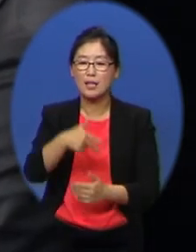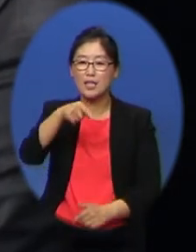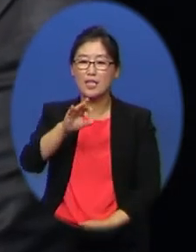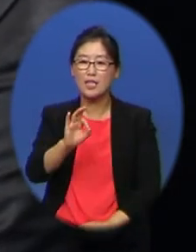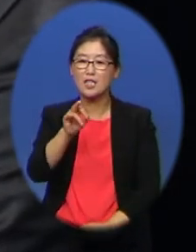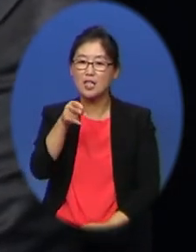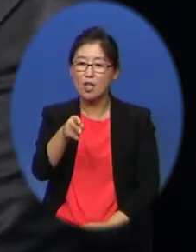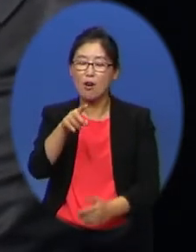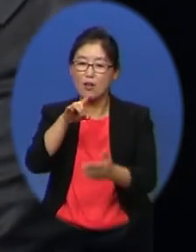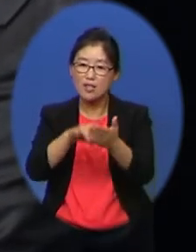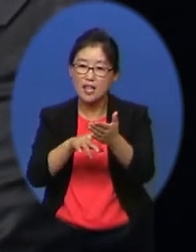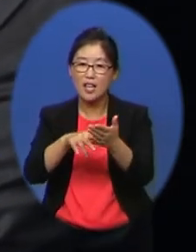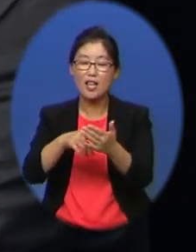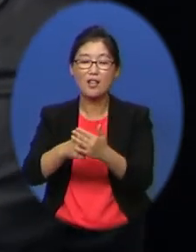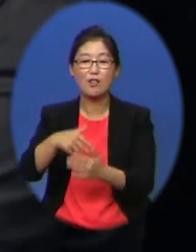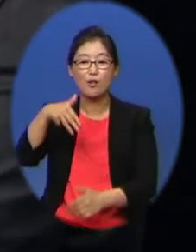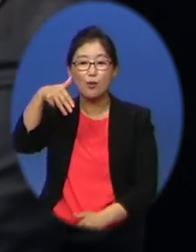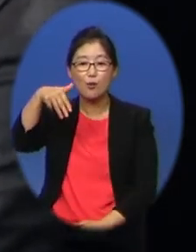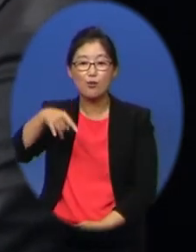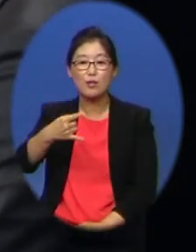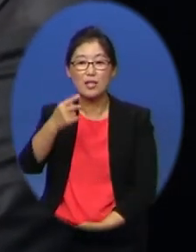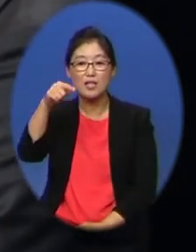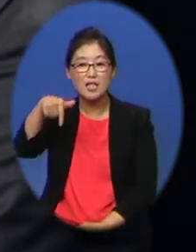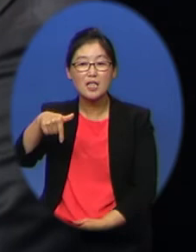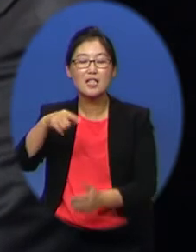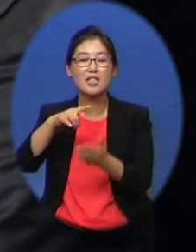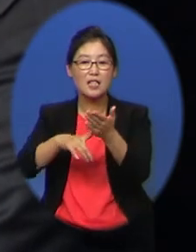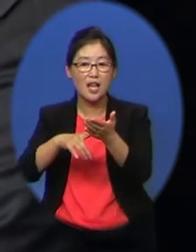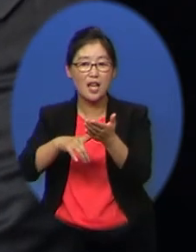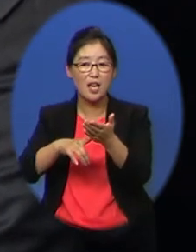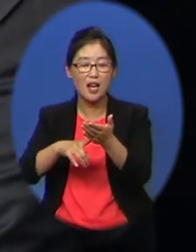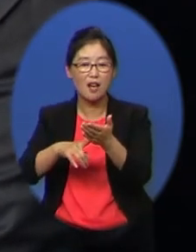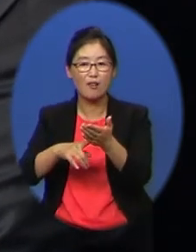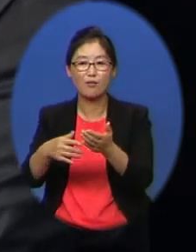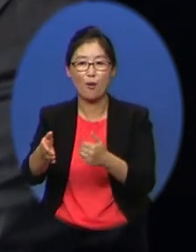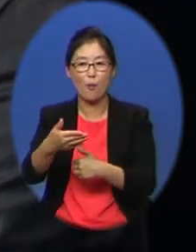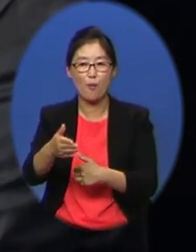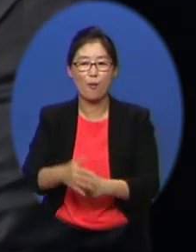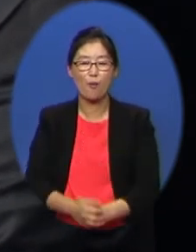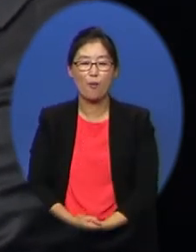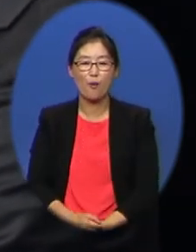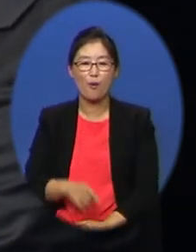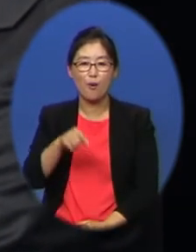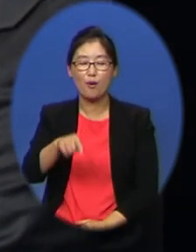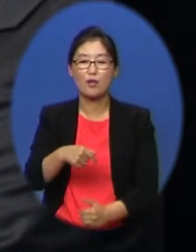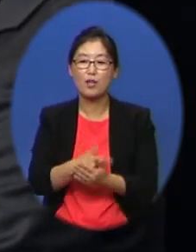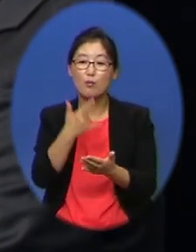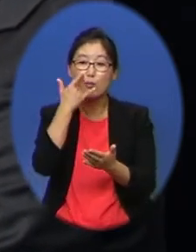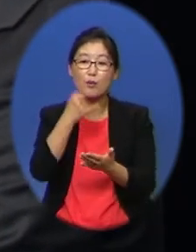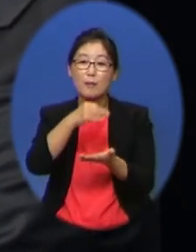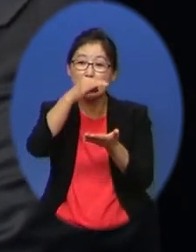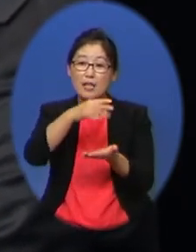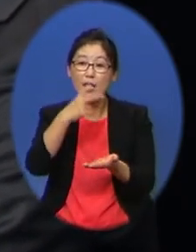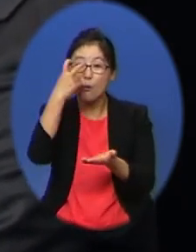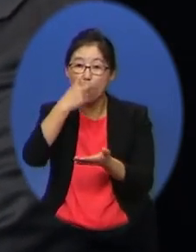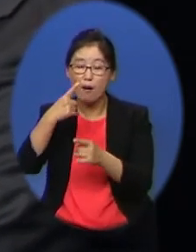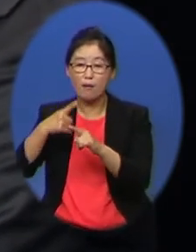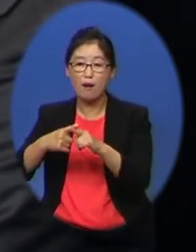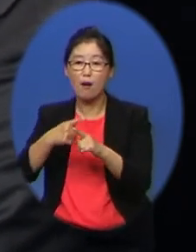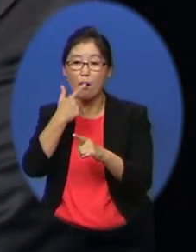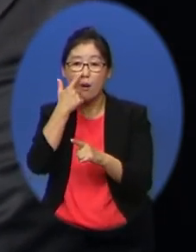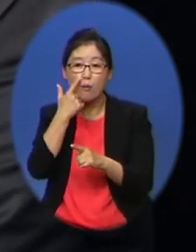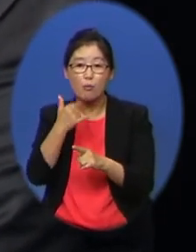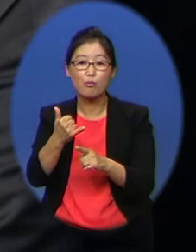이런 세금이 발생하지 않는다는 장점이 있습니다. 또 그렇게 신탁 재산을 자녀들이 관리하다가 부모님이 사망하시게 되면